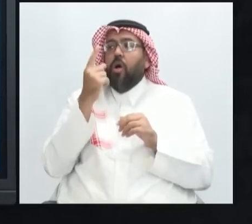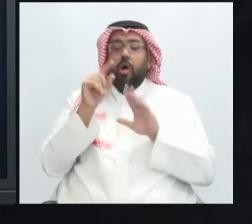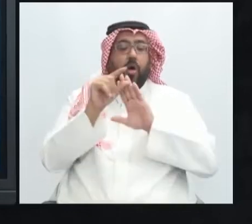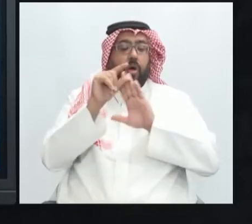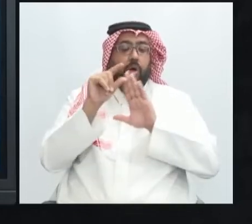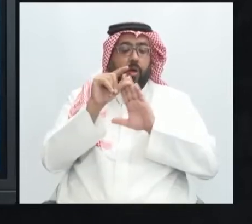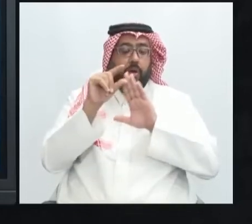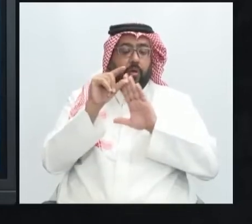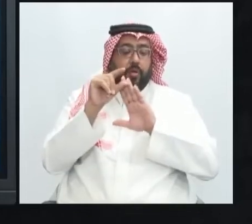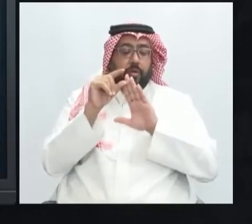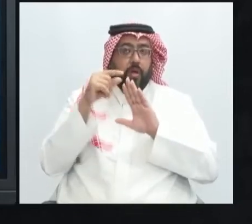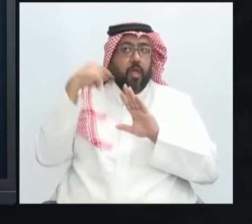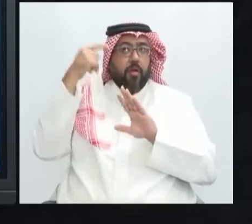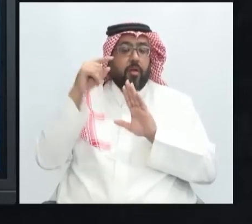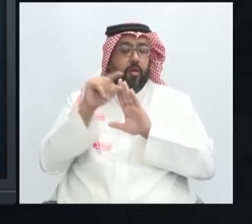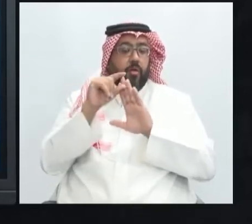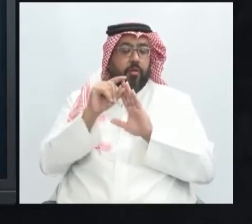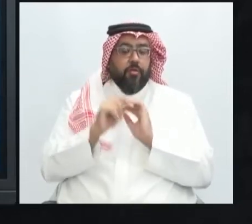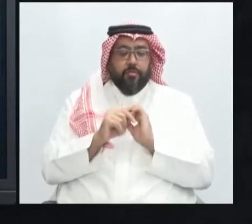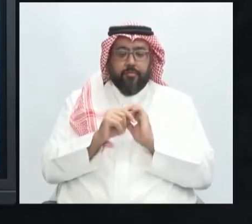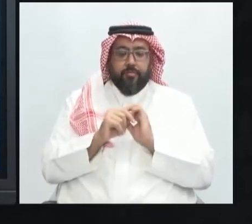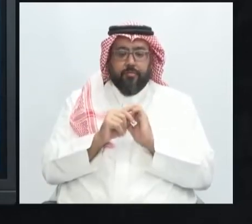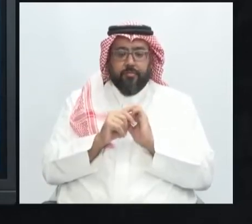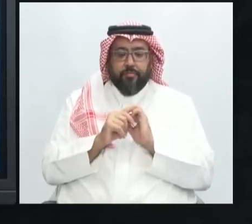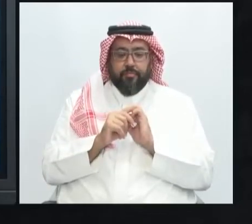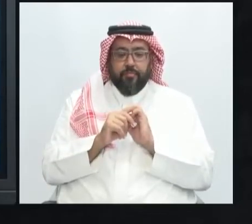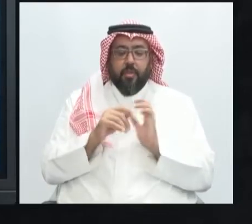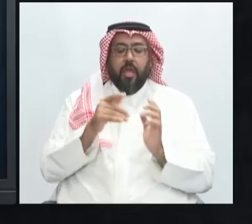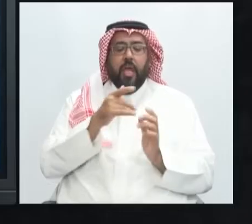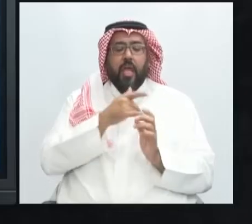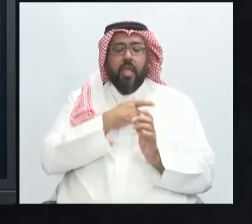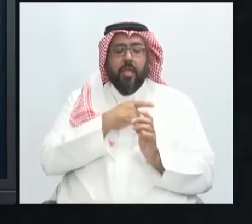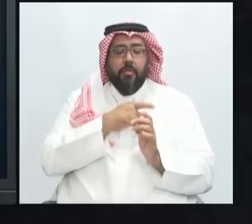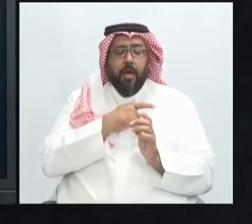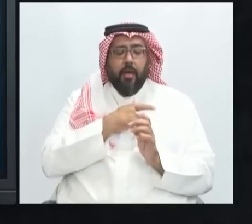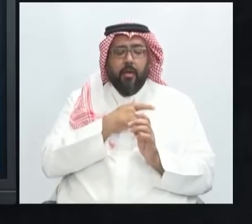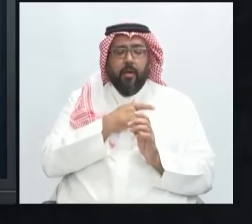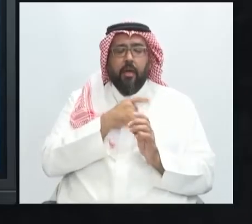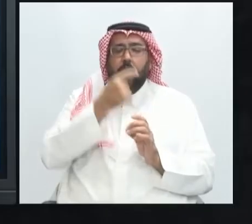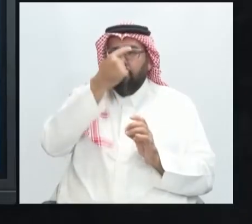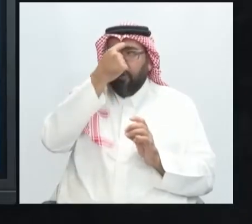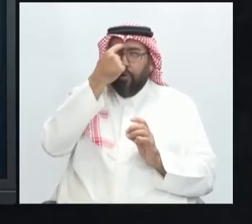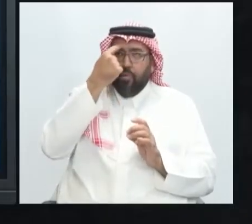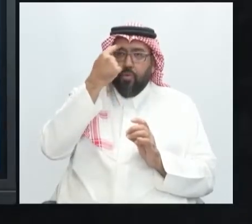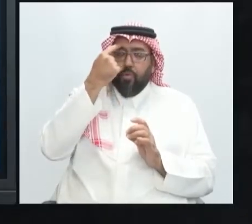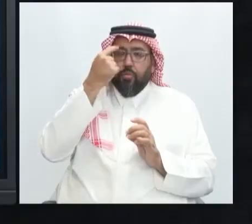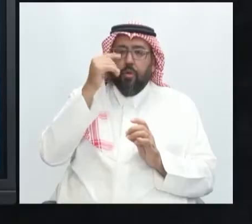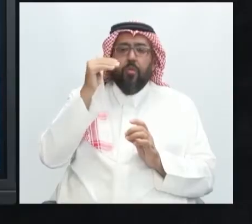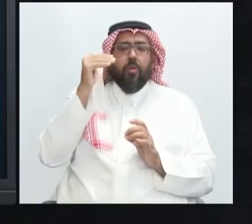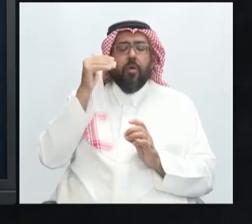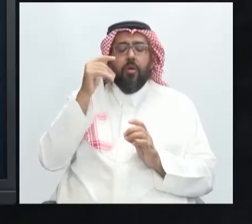جاءت بعنوان ماذا يا ابنائي من يذكرنا احسنتم الايمان بالقضاء والقدر او القضاء والقدر